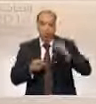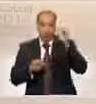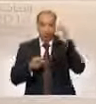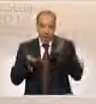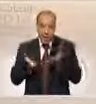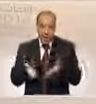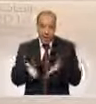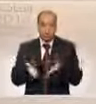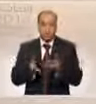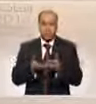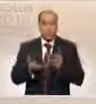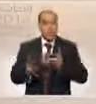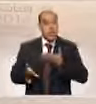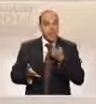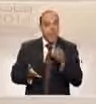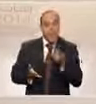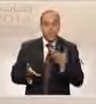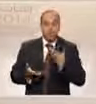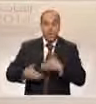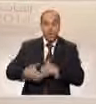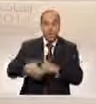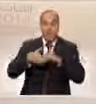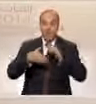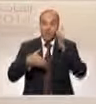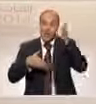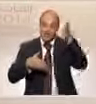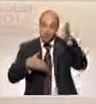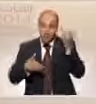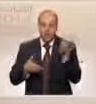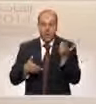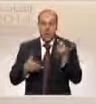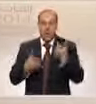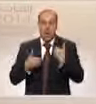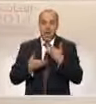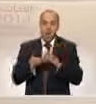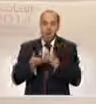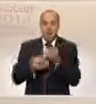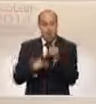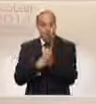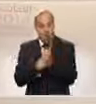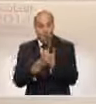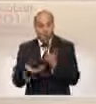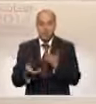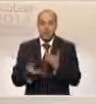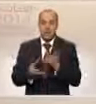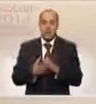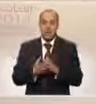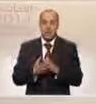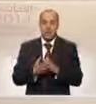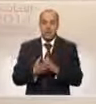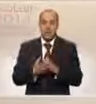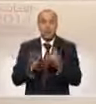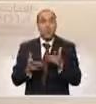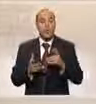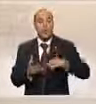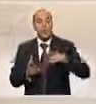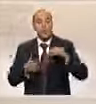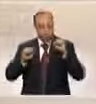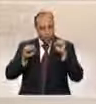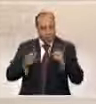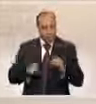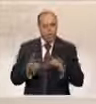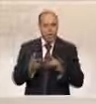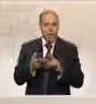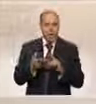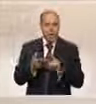في حاجه الى من يعيد والله الامل الى من يوفر له الشهر الى من يجعله قادر على